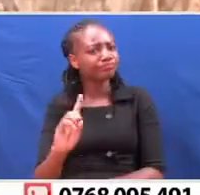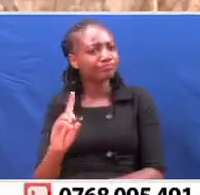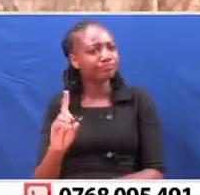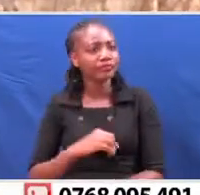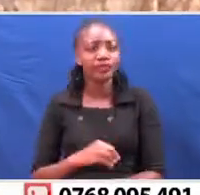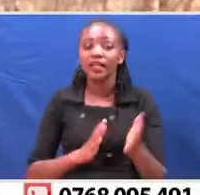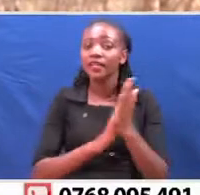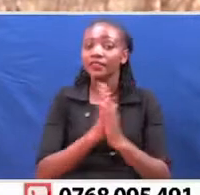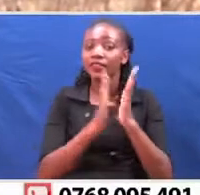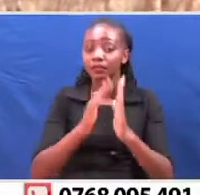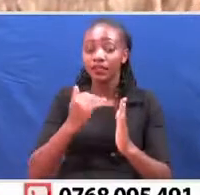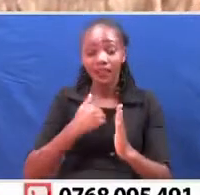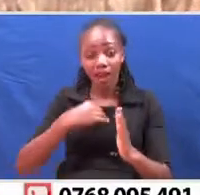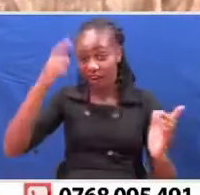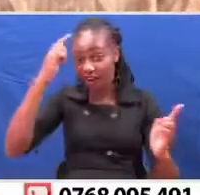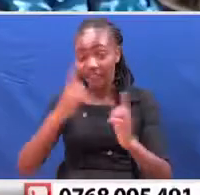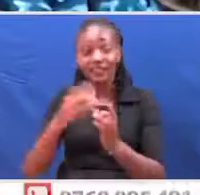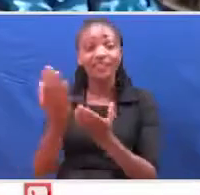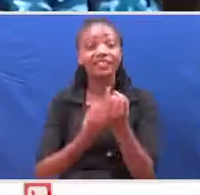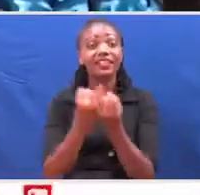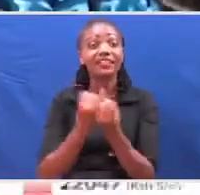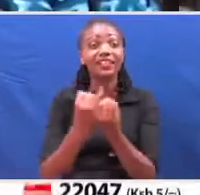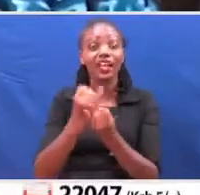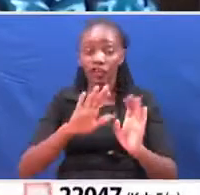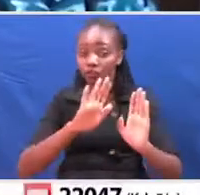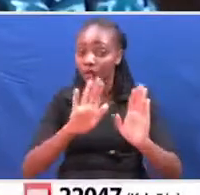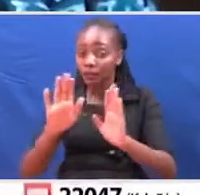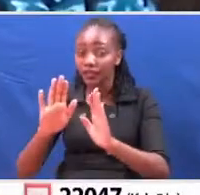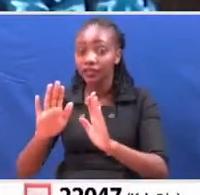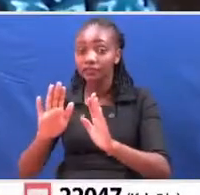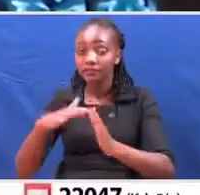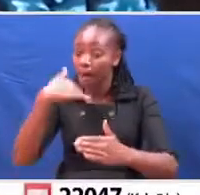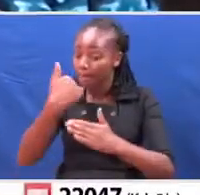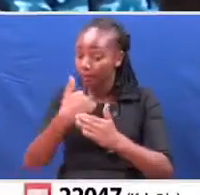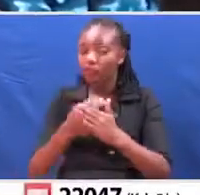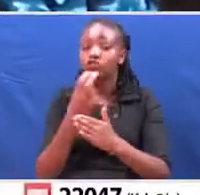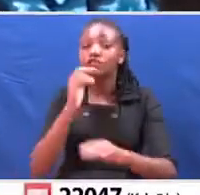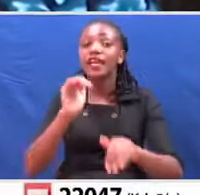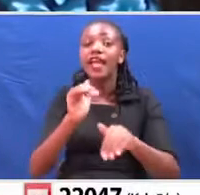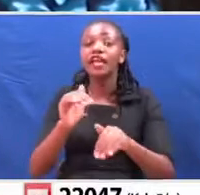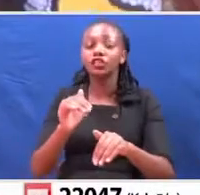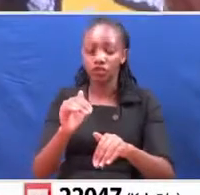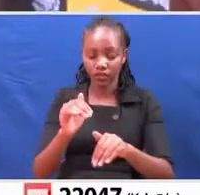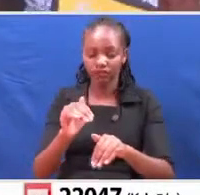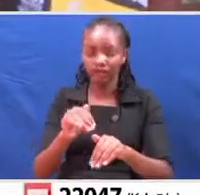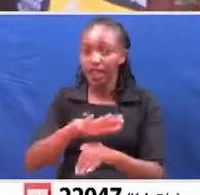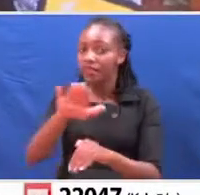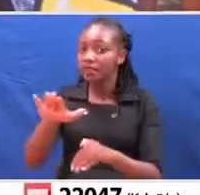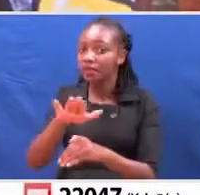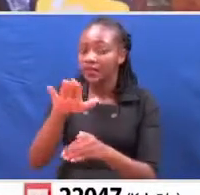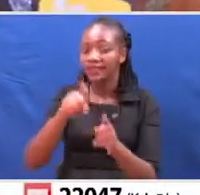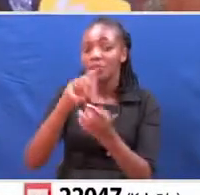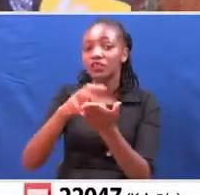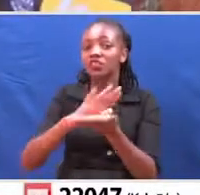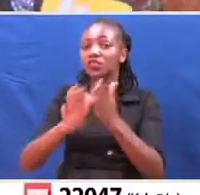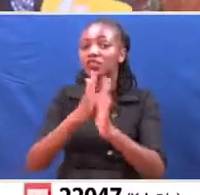until Saturday to sell their manifesto to the electorate ahead of Tuesday vote. Msambweni parliamentary seat fell vacant following the